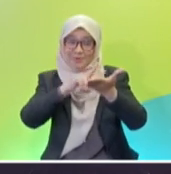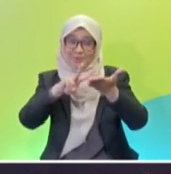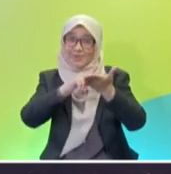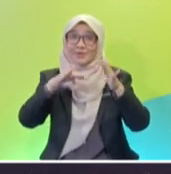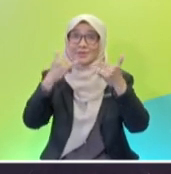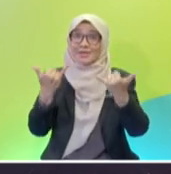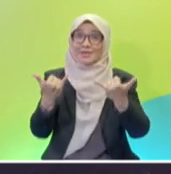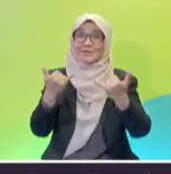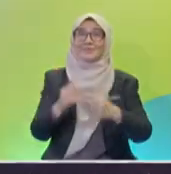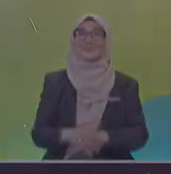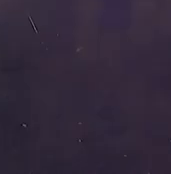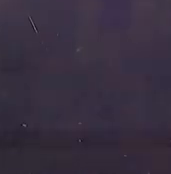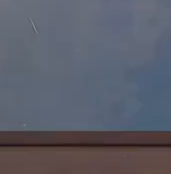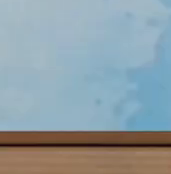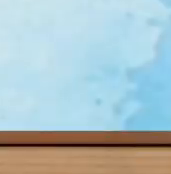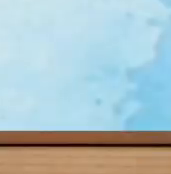ini.